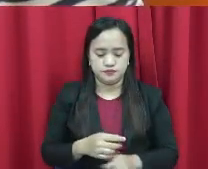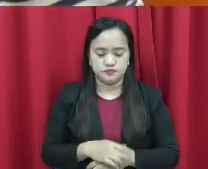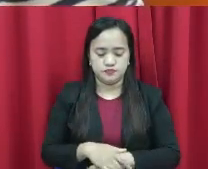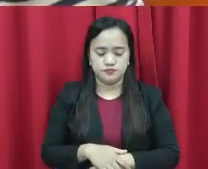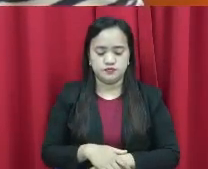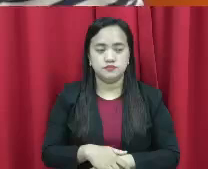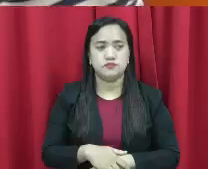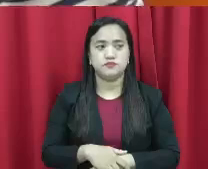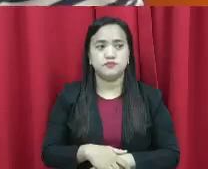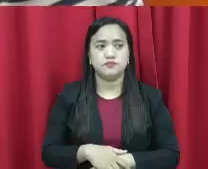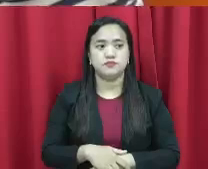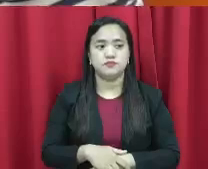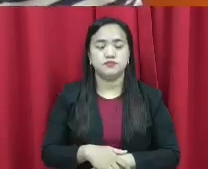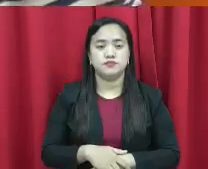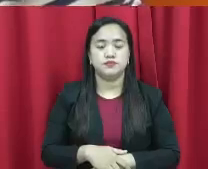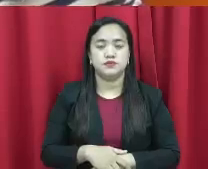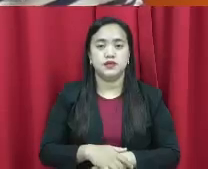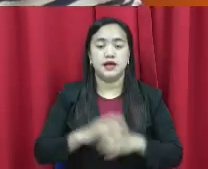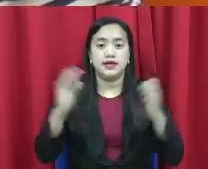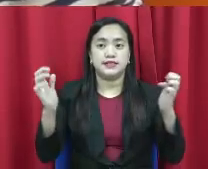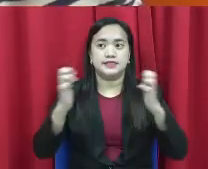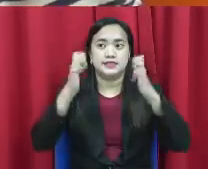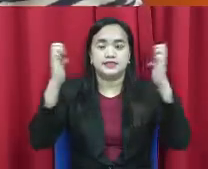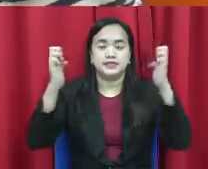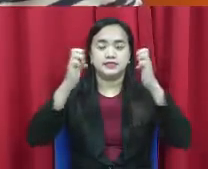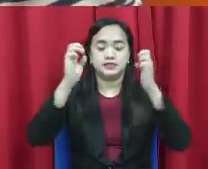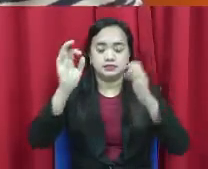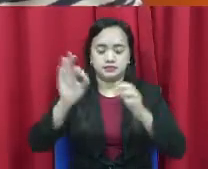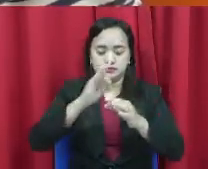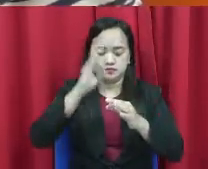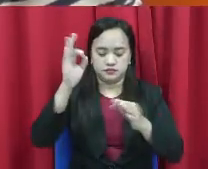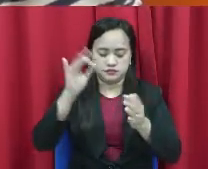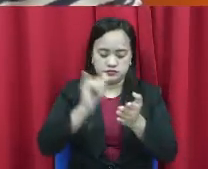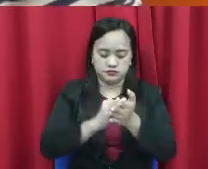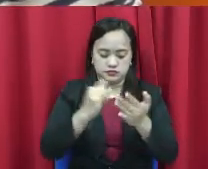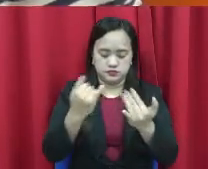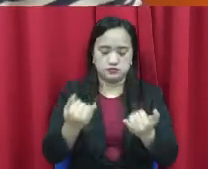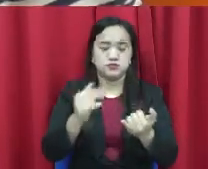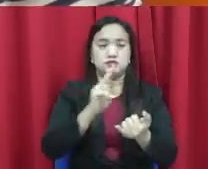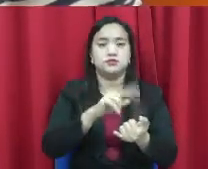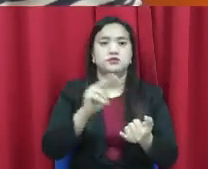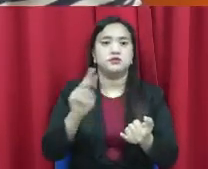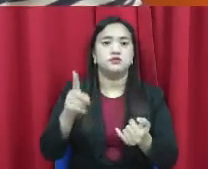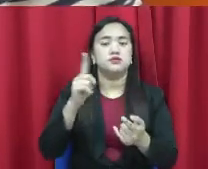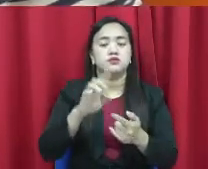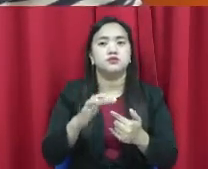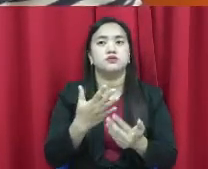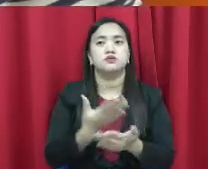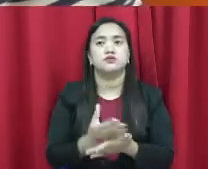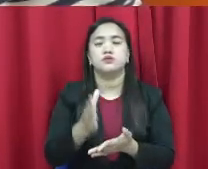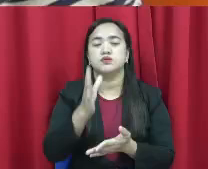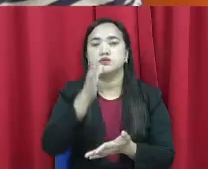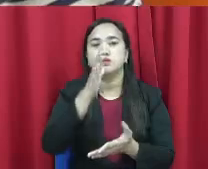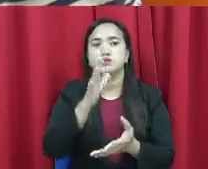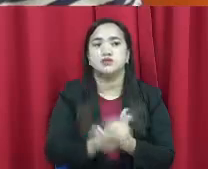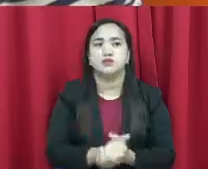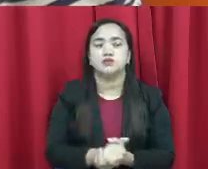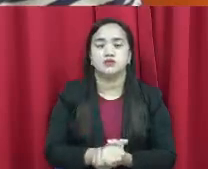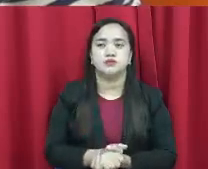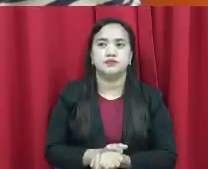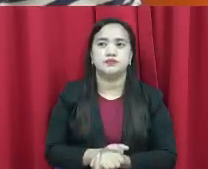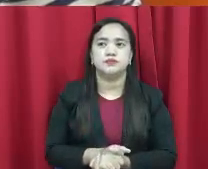nakaraan yung excellent Spirit na lalong-lalo na dapat ay sa ating mga husband ay unang Ano po yun